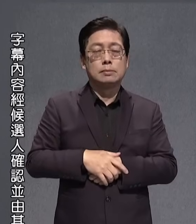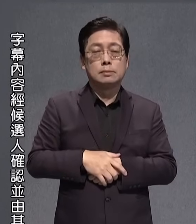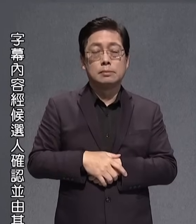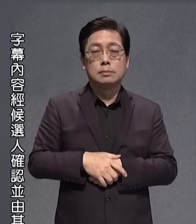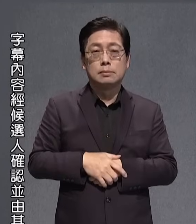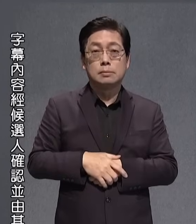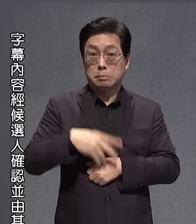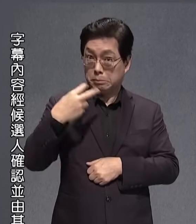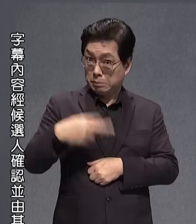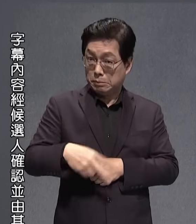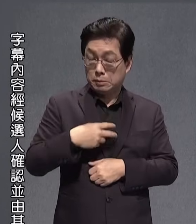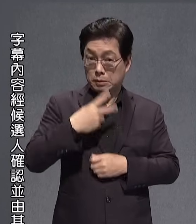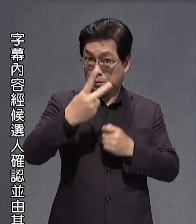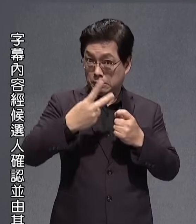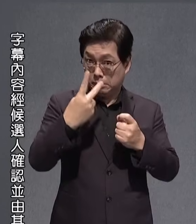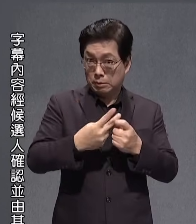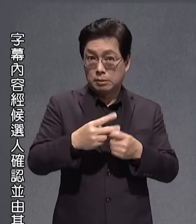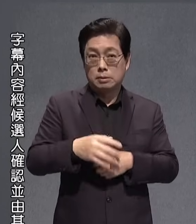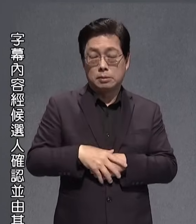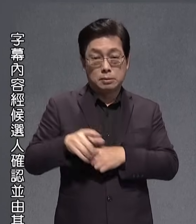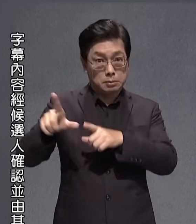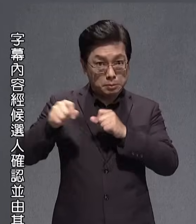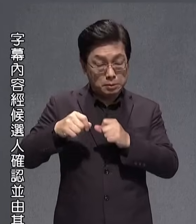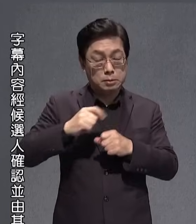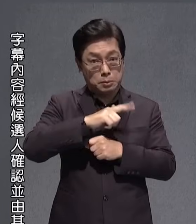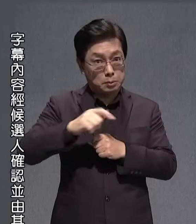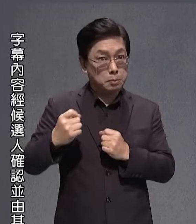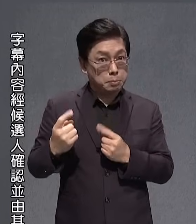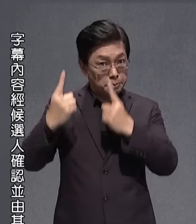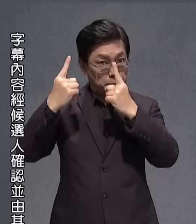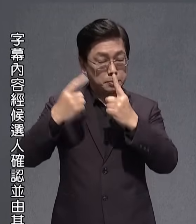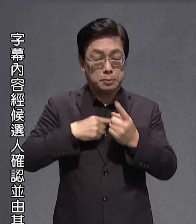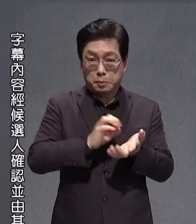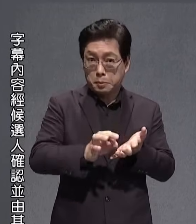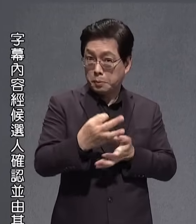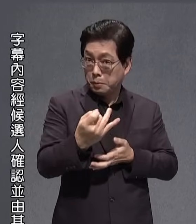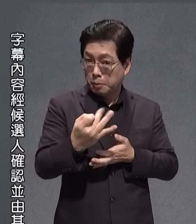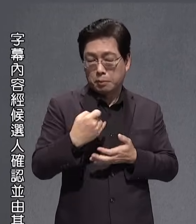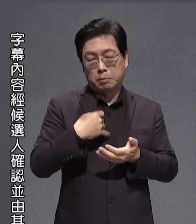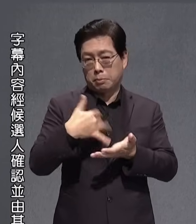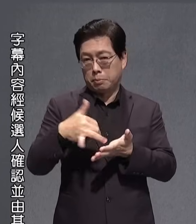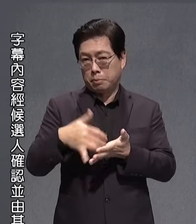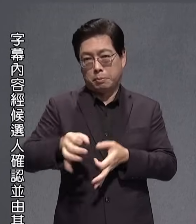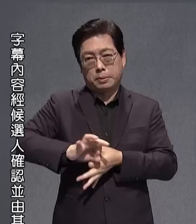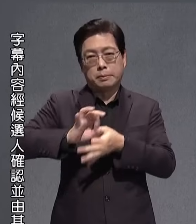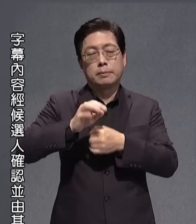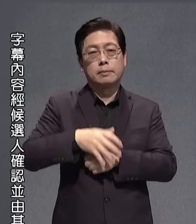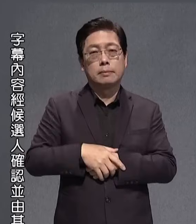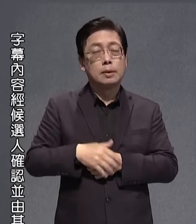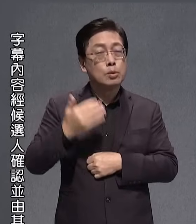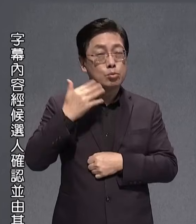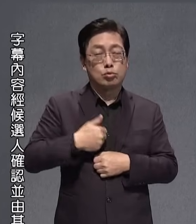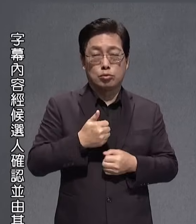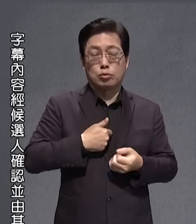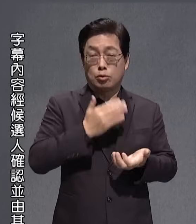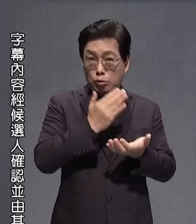农而且每两年根据物价跟农耕的成本来做调整。而有一些田灌修耕的绿色环境，